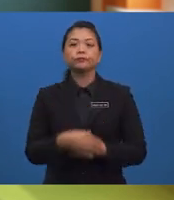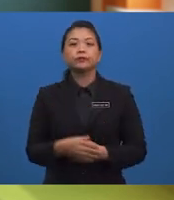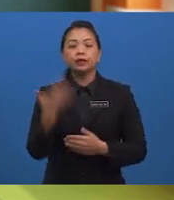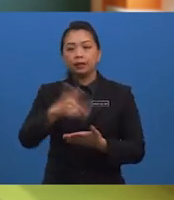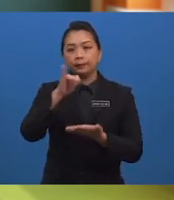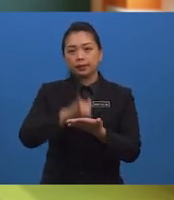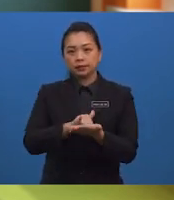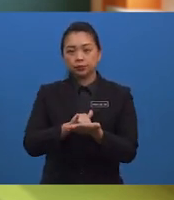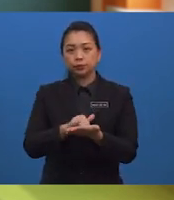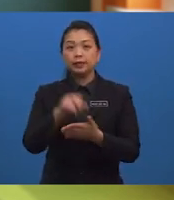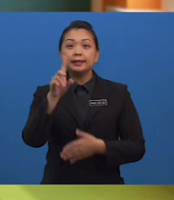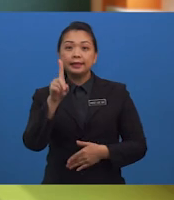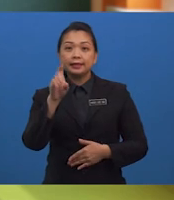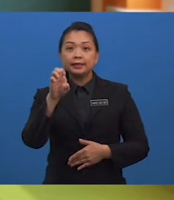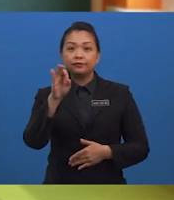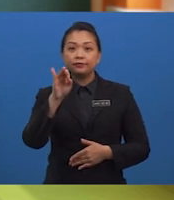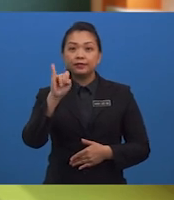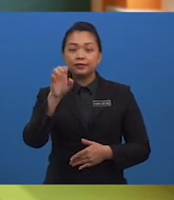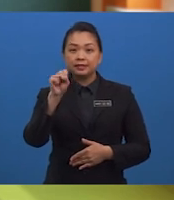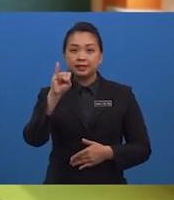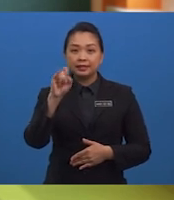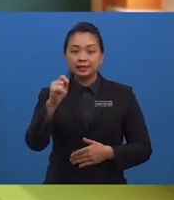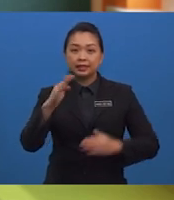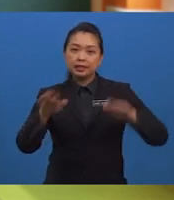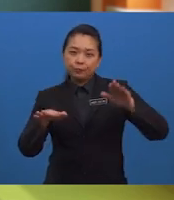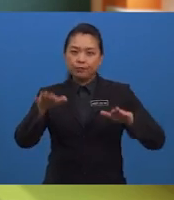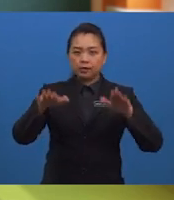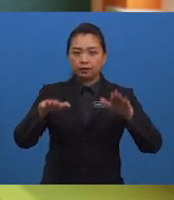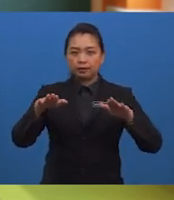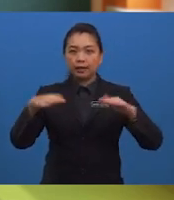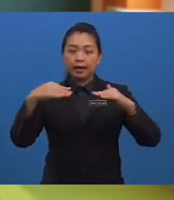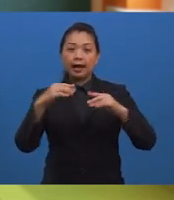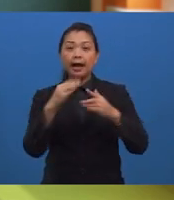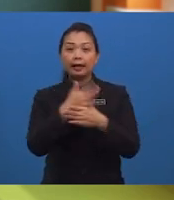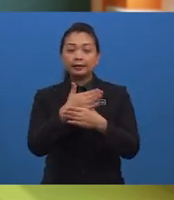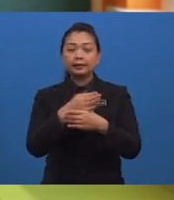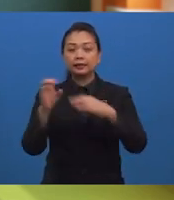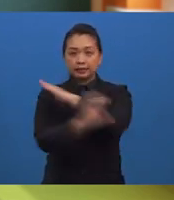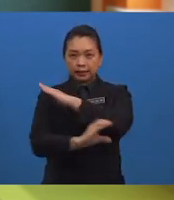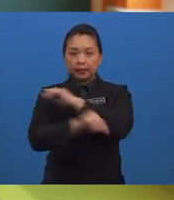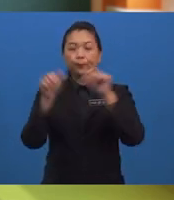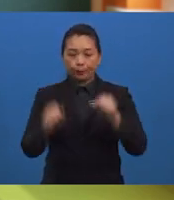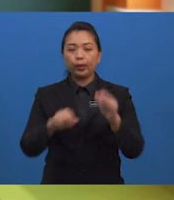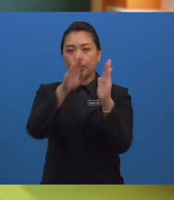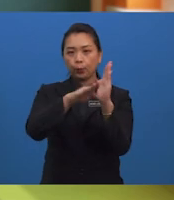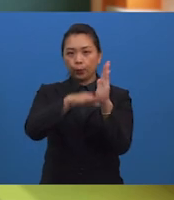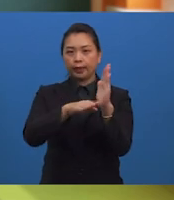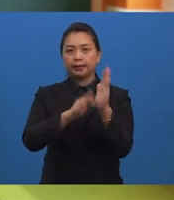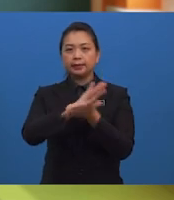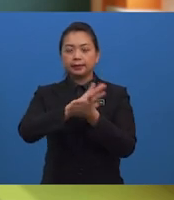Selanjutnya, defisit imbangan perdagangan antara negara boleh dikurangkan. Oleh